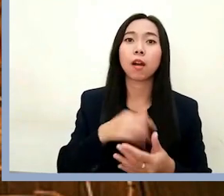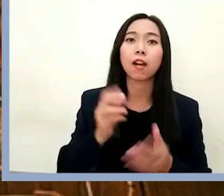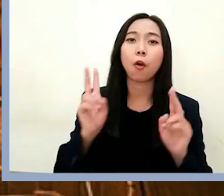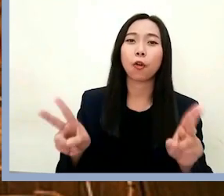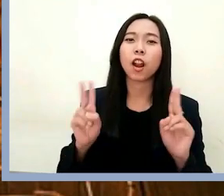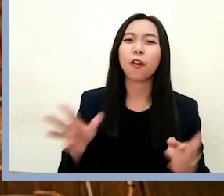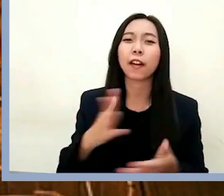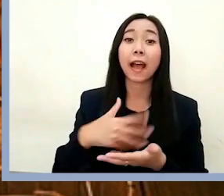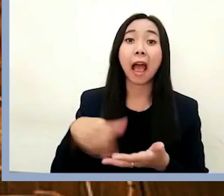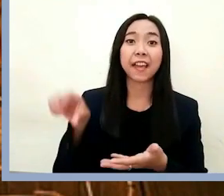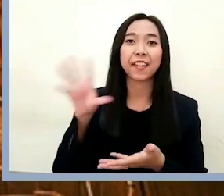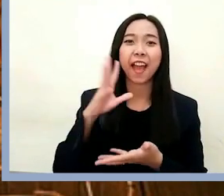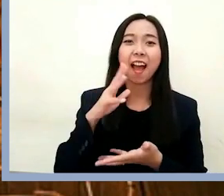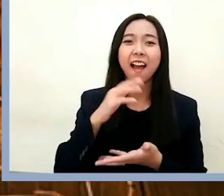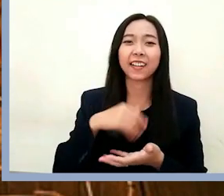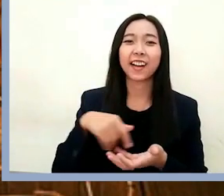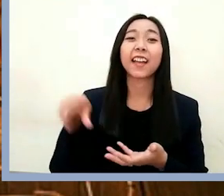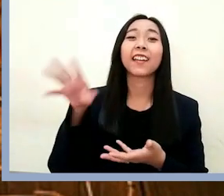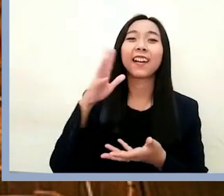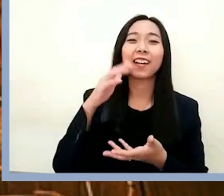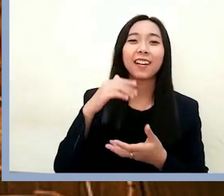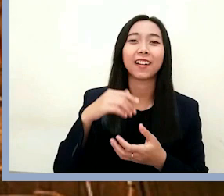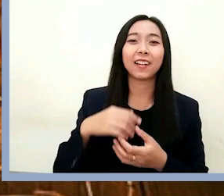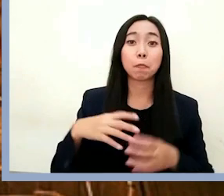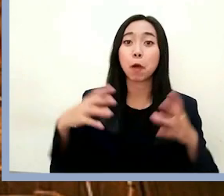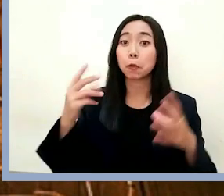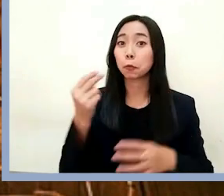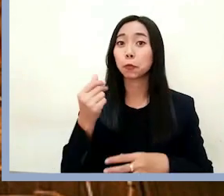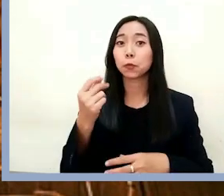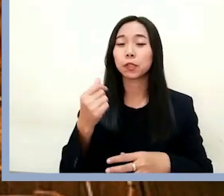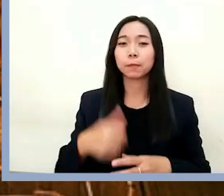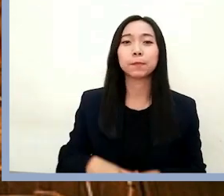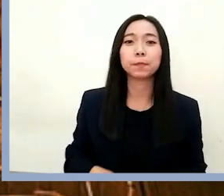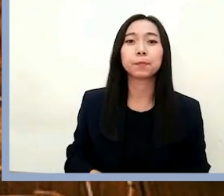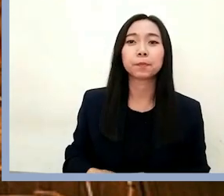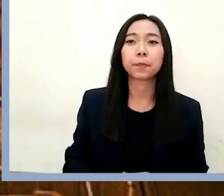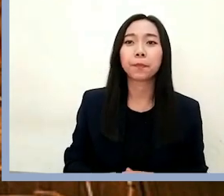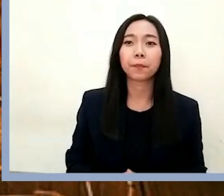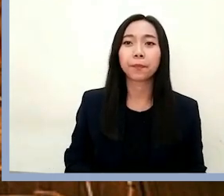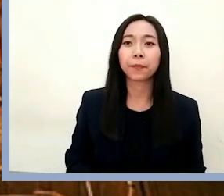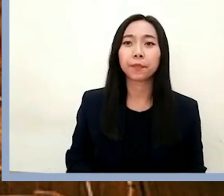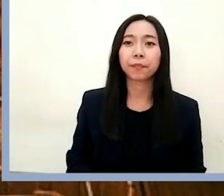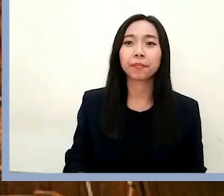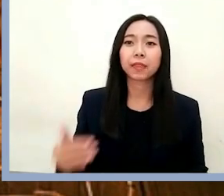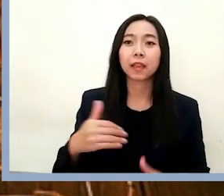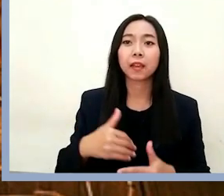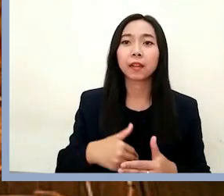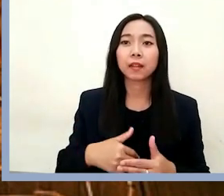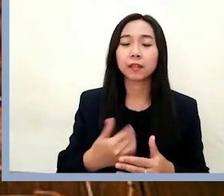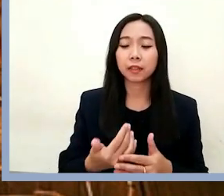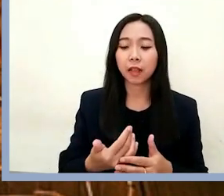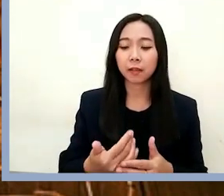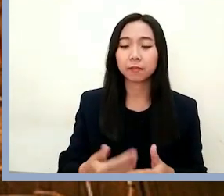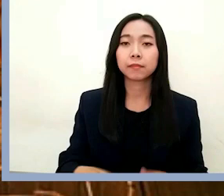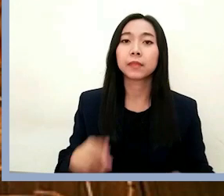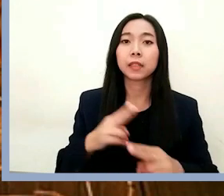kaya raya demikian pula dalam hal tokoh yang kita kenal